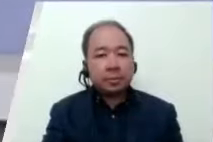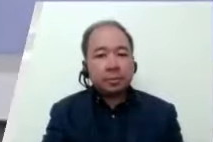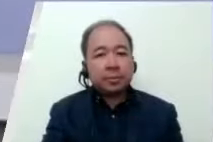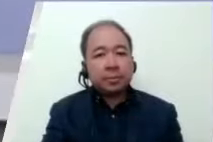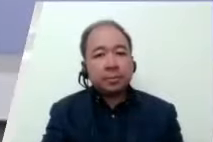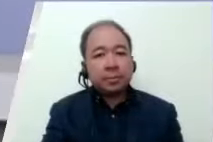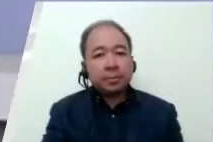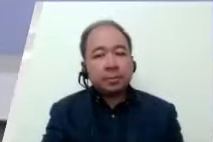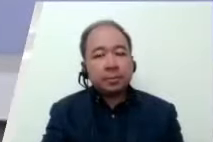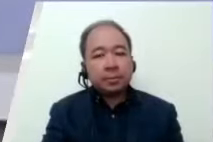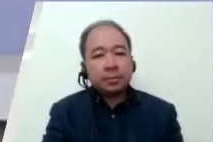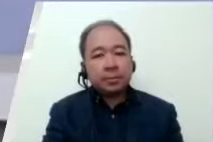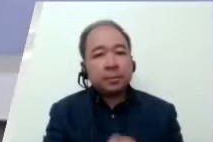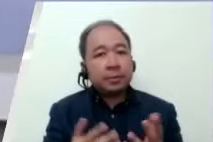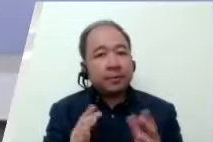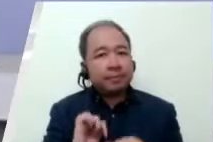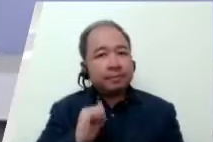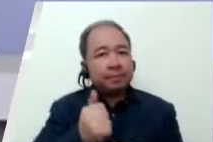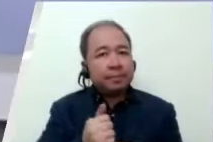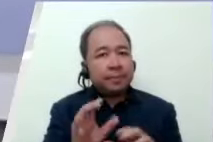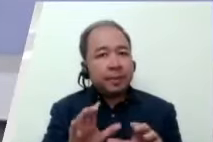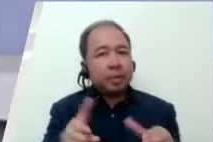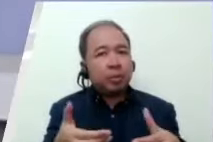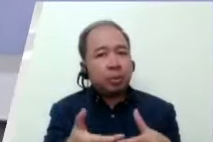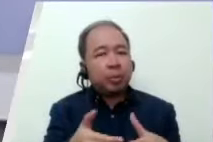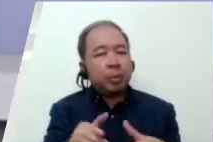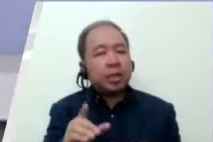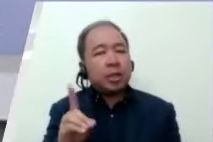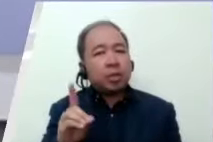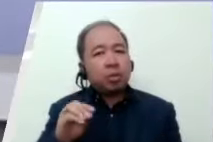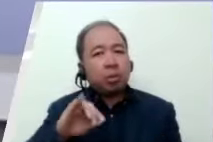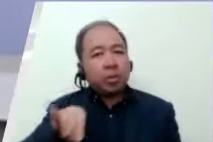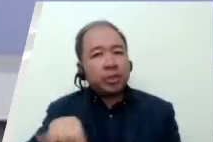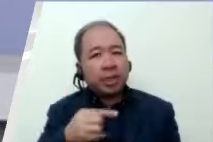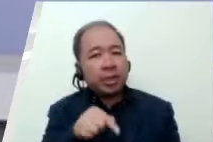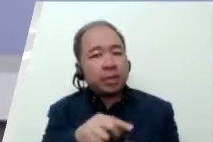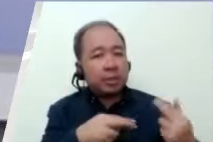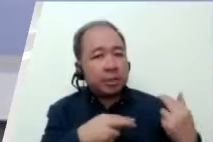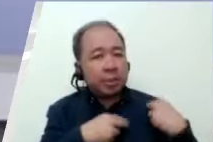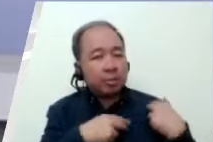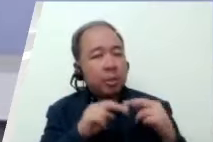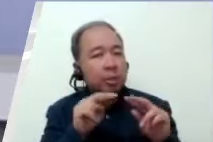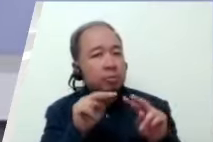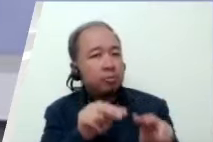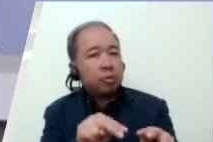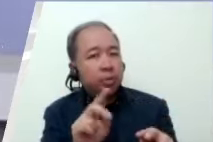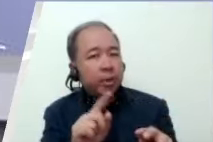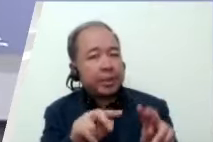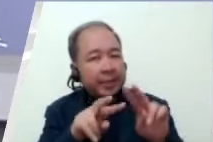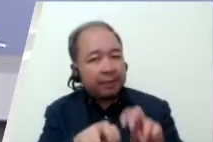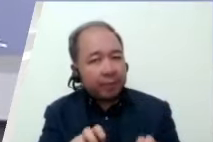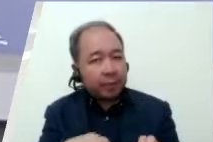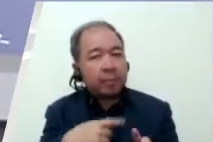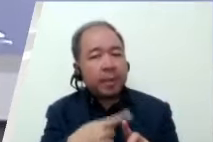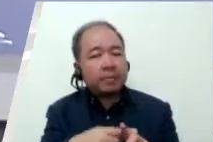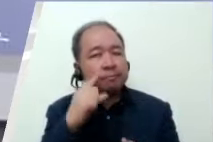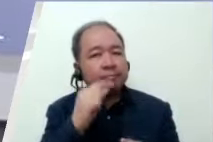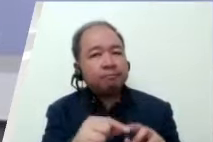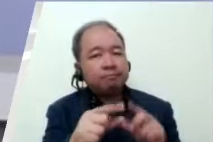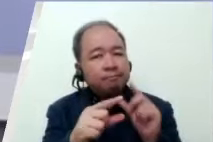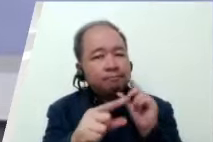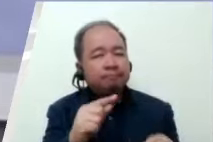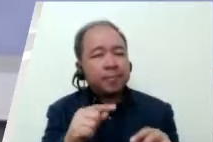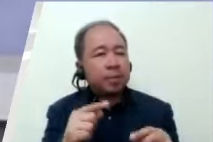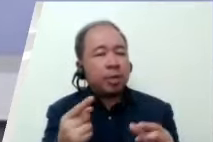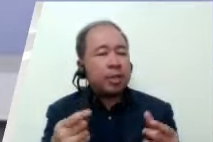Bumuo ng task force ang Justice Department na tututok sa investigasyon at pagsasampa ng mga kaso kaugnay sa Monoy